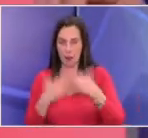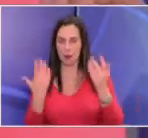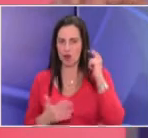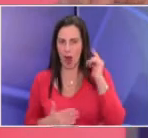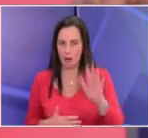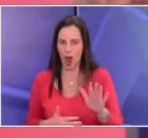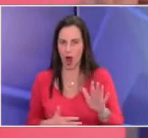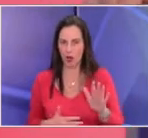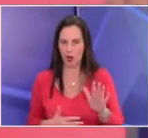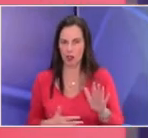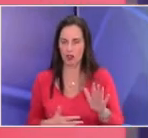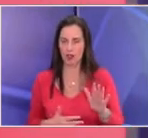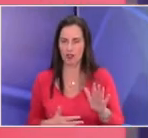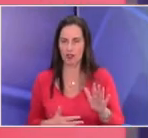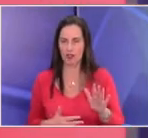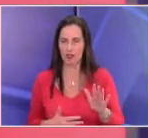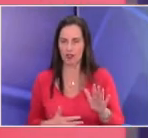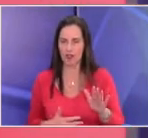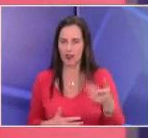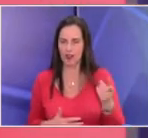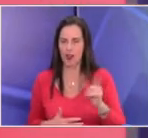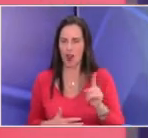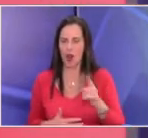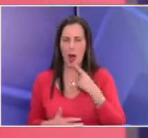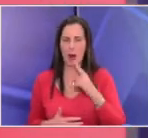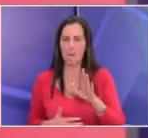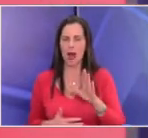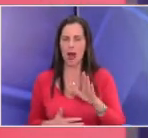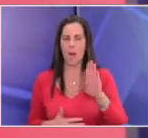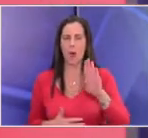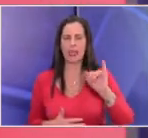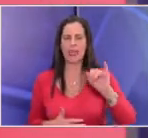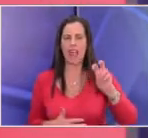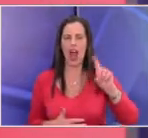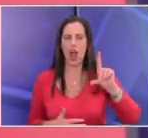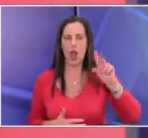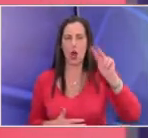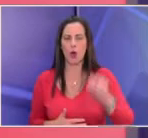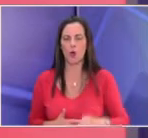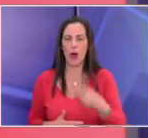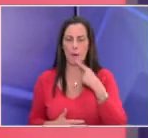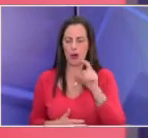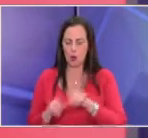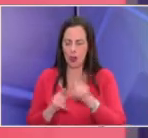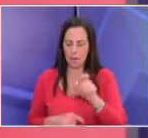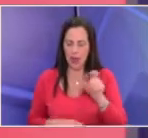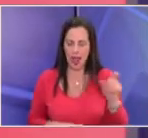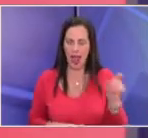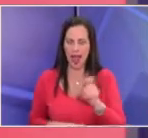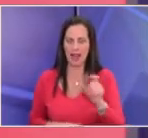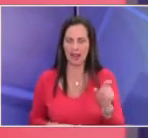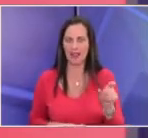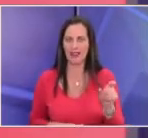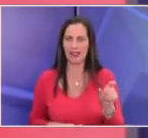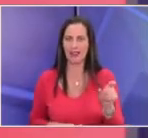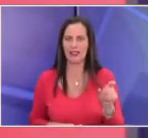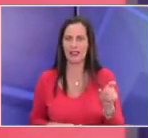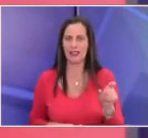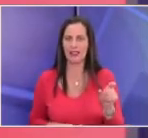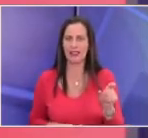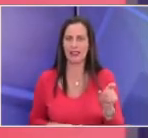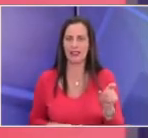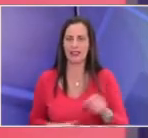הפקל. זאת החולצה, לי יש כמה, גם לבנה וגם שחורות בבית. זה הרעיון של ערבות